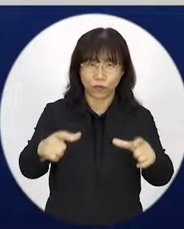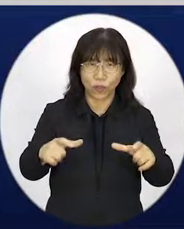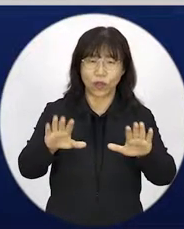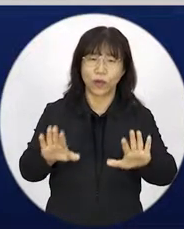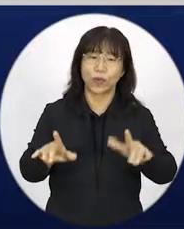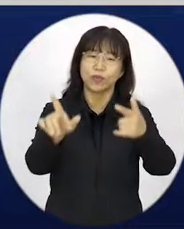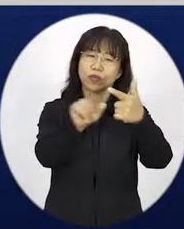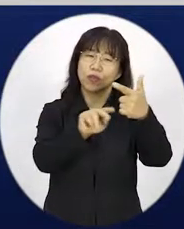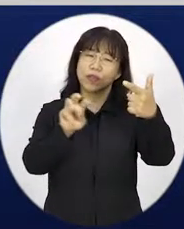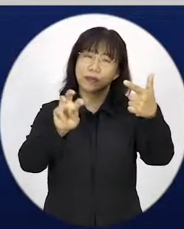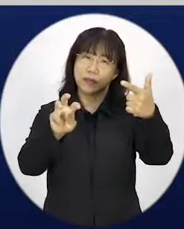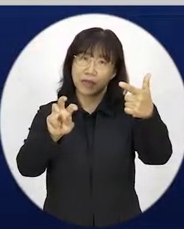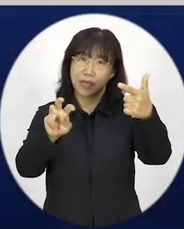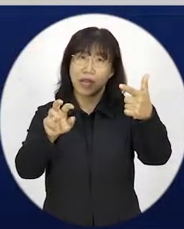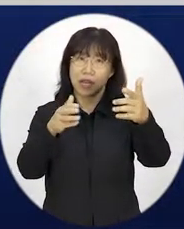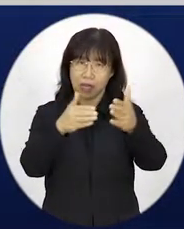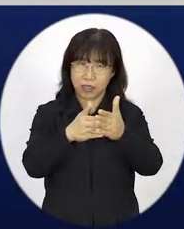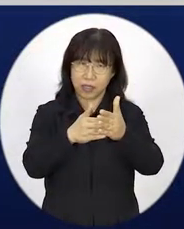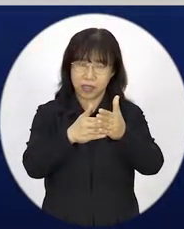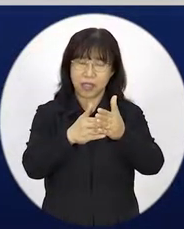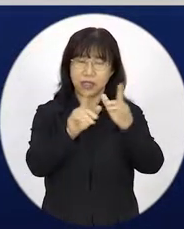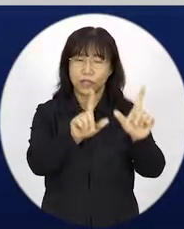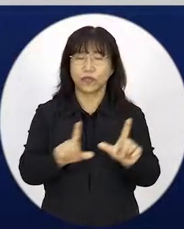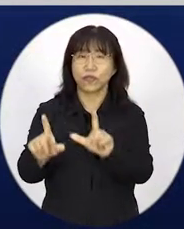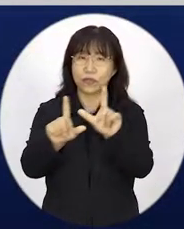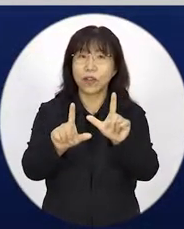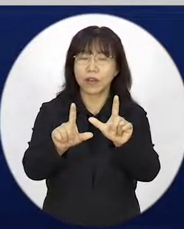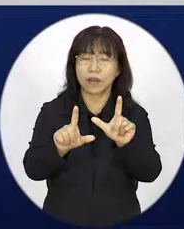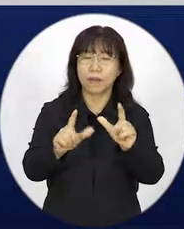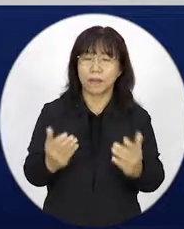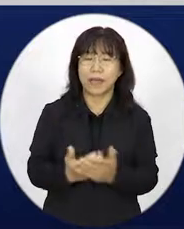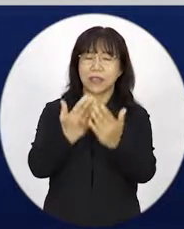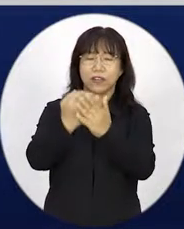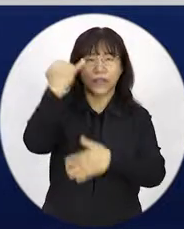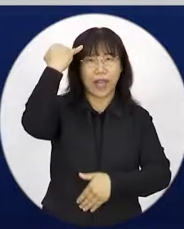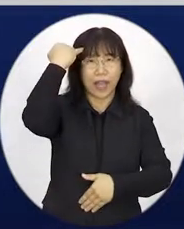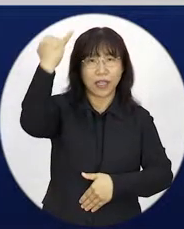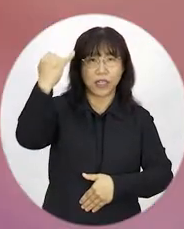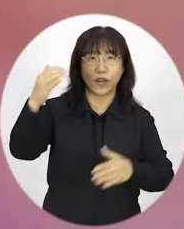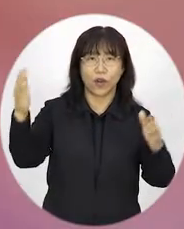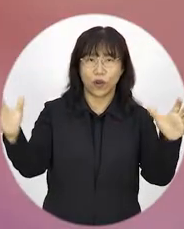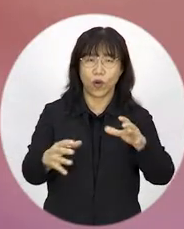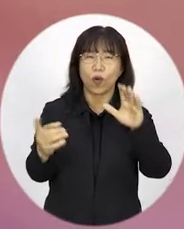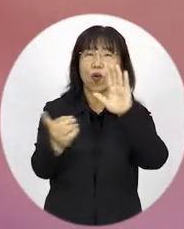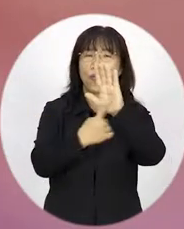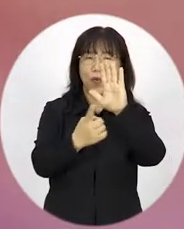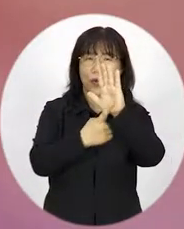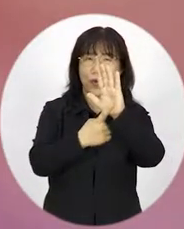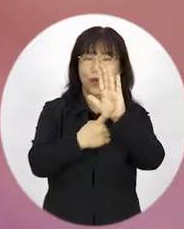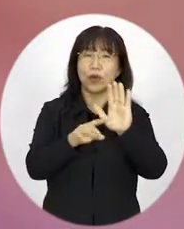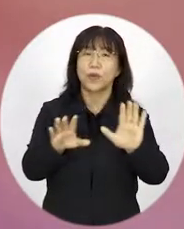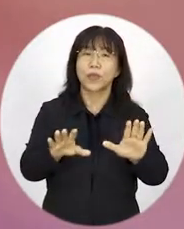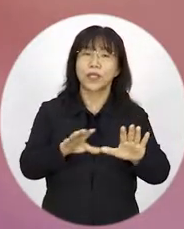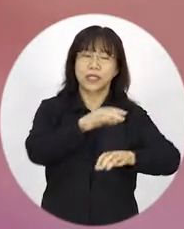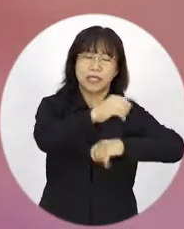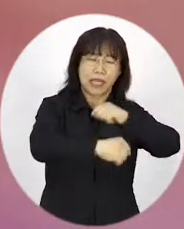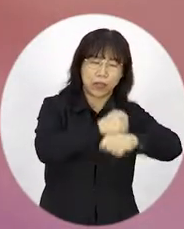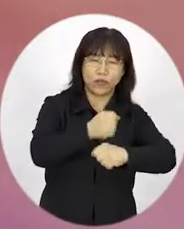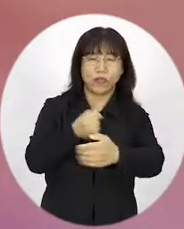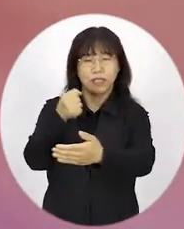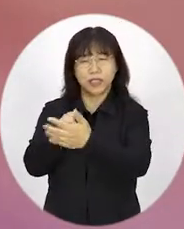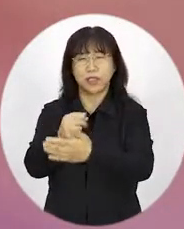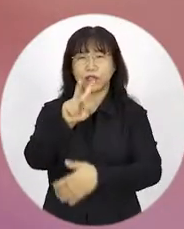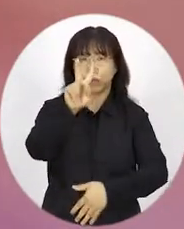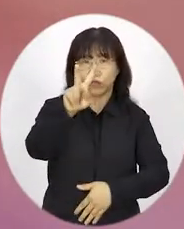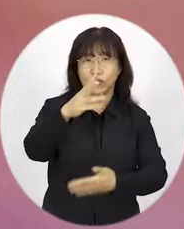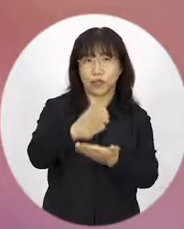강서구가 오는 6월 30일까지 구정발전 아이디어를 공모합니다. 이번 공모는 지정주제와